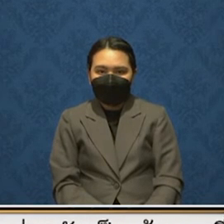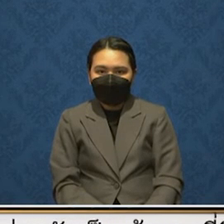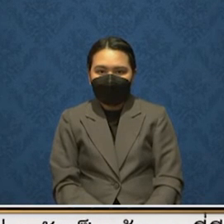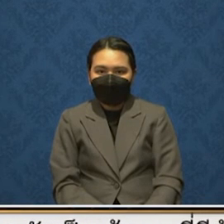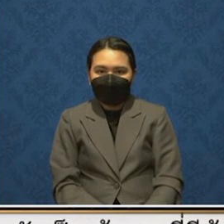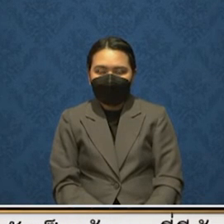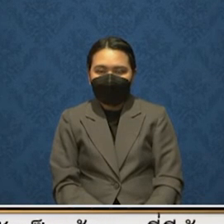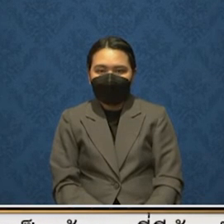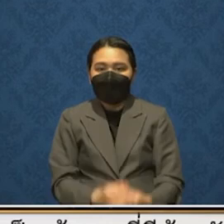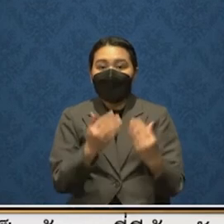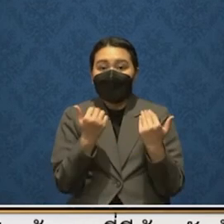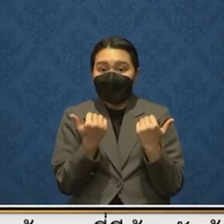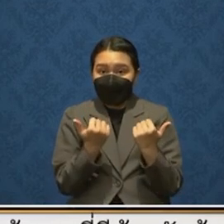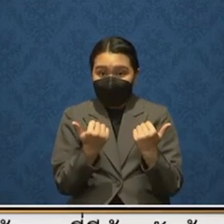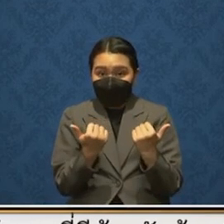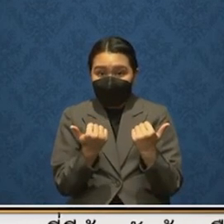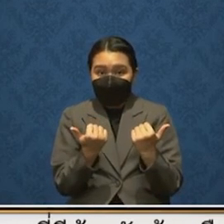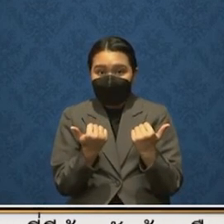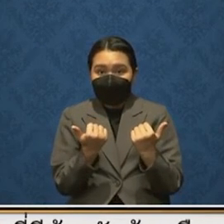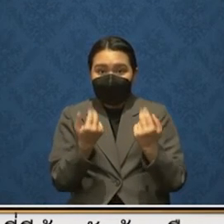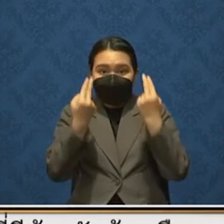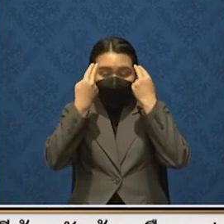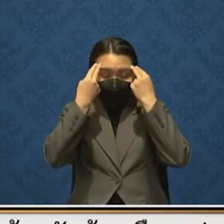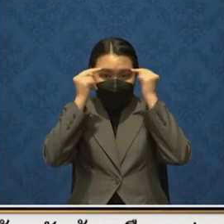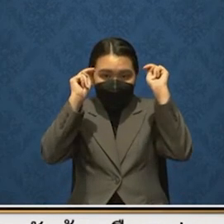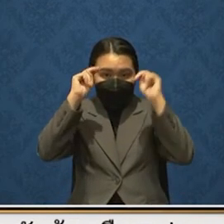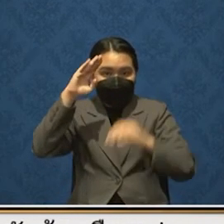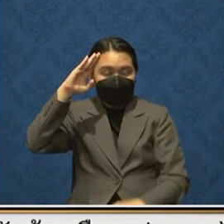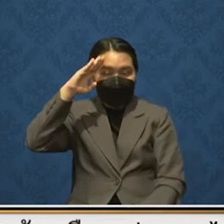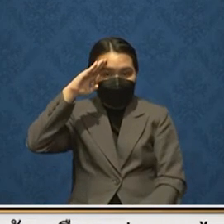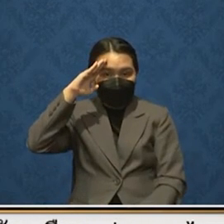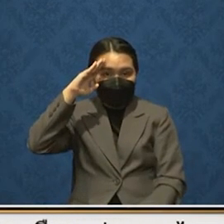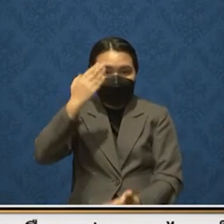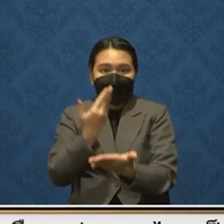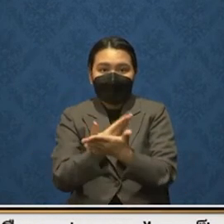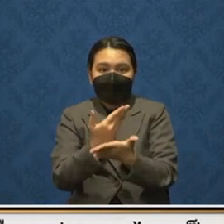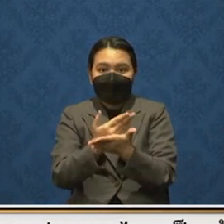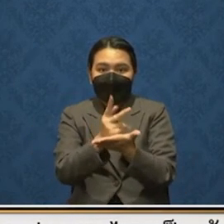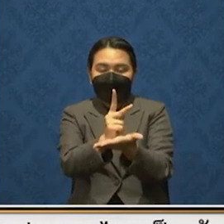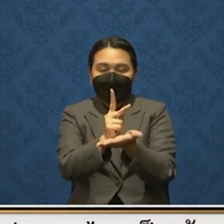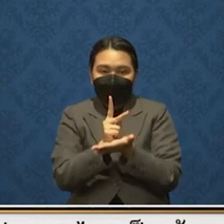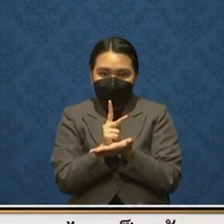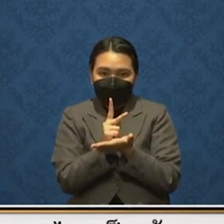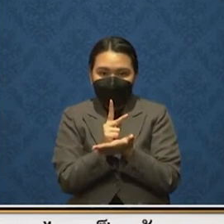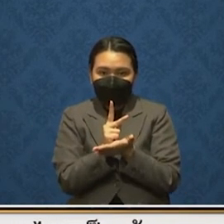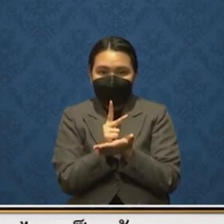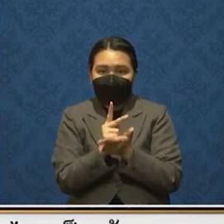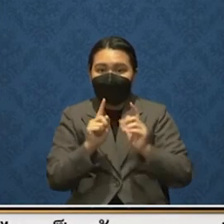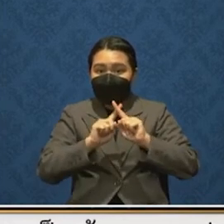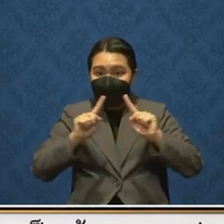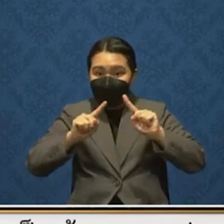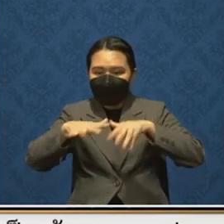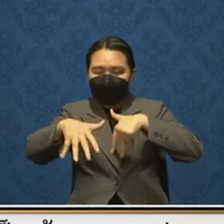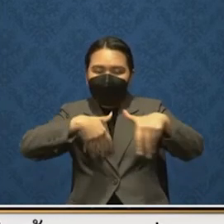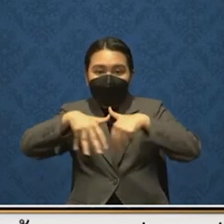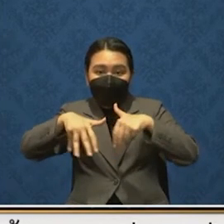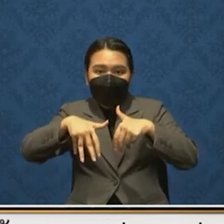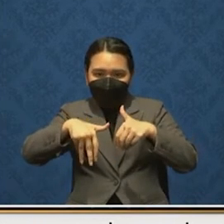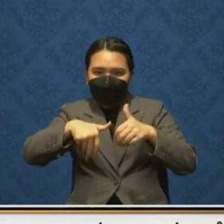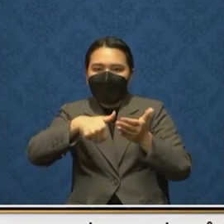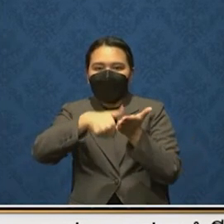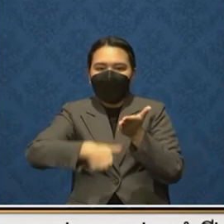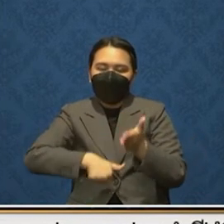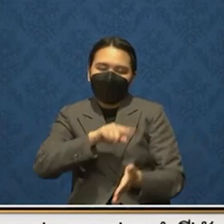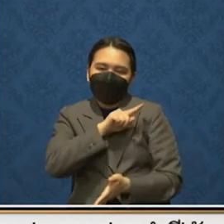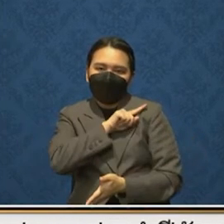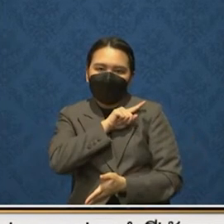ปัจจุบันนี้นะครับคุไปยุทธรู้เงินนะครับแต่ประชาชนเปนผู้ใช้นี่นะครับ